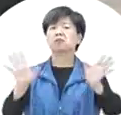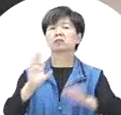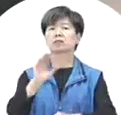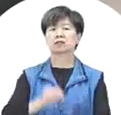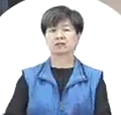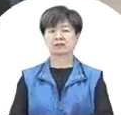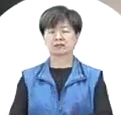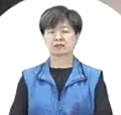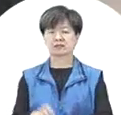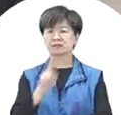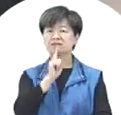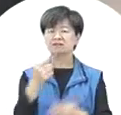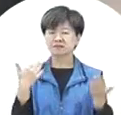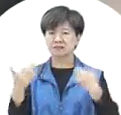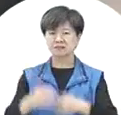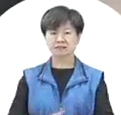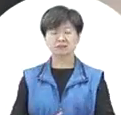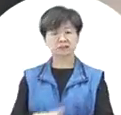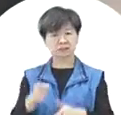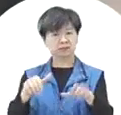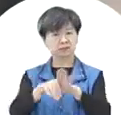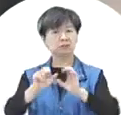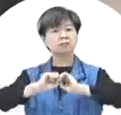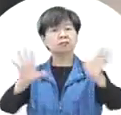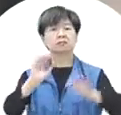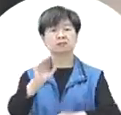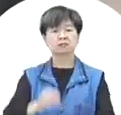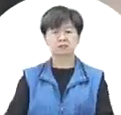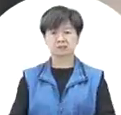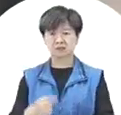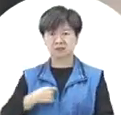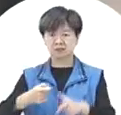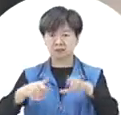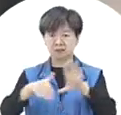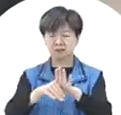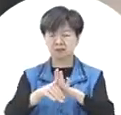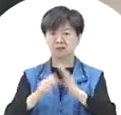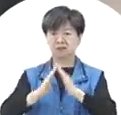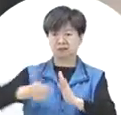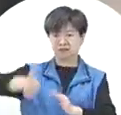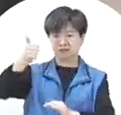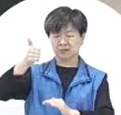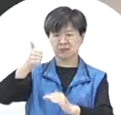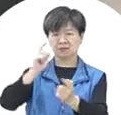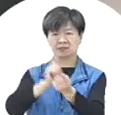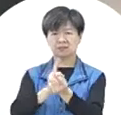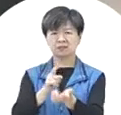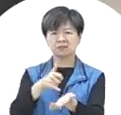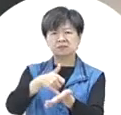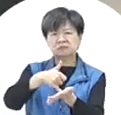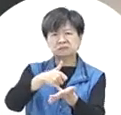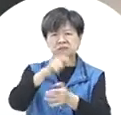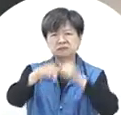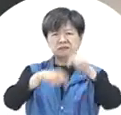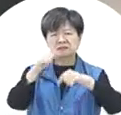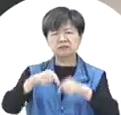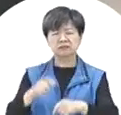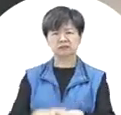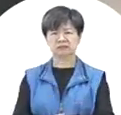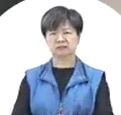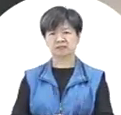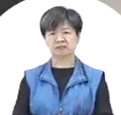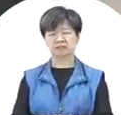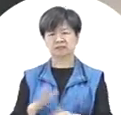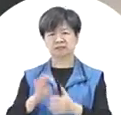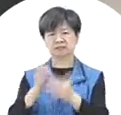清楚，是我 说明。你有没有发过这样的公文？ 我发公文， 用市长对待弱势的态度来检视， 我们基本上是